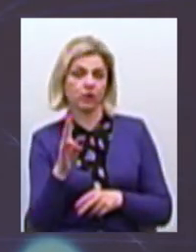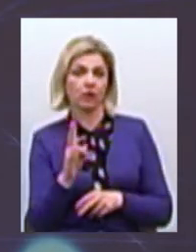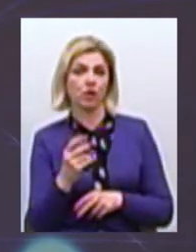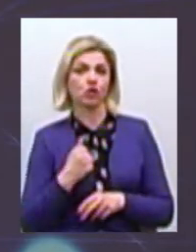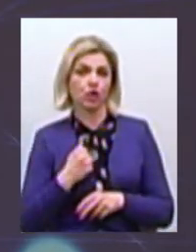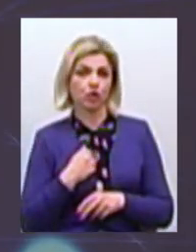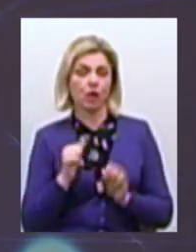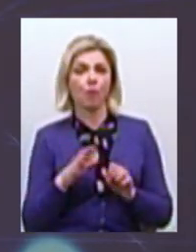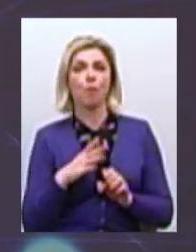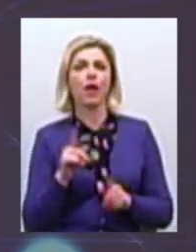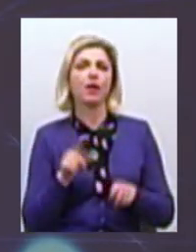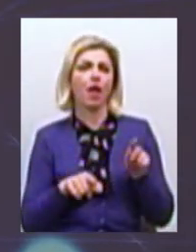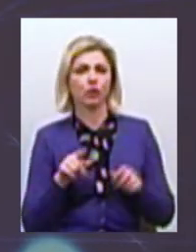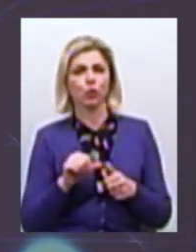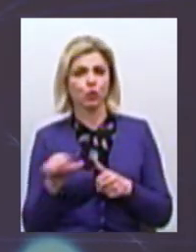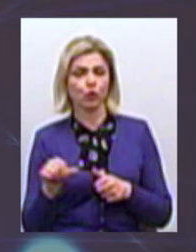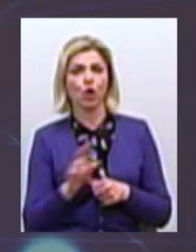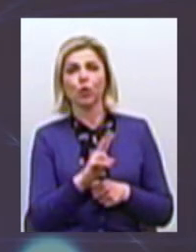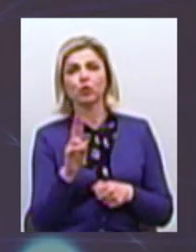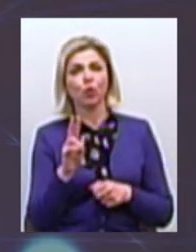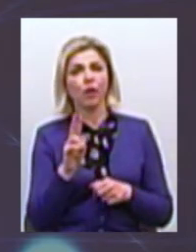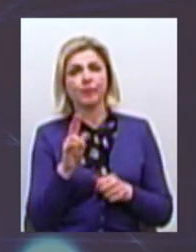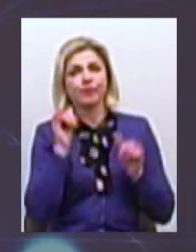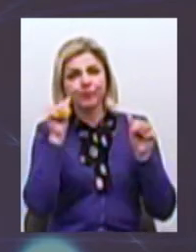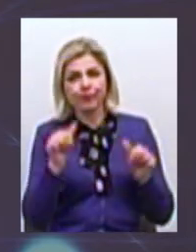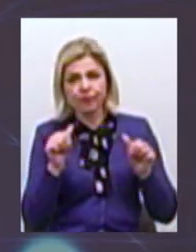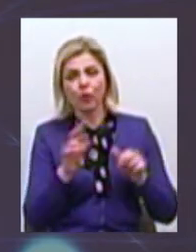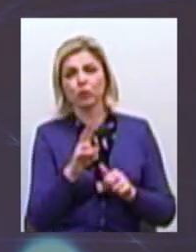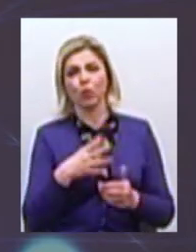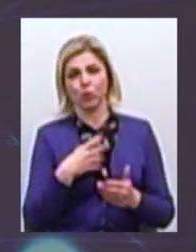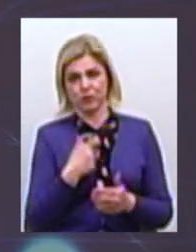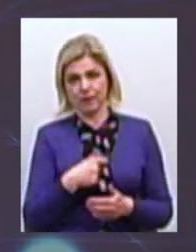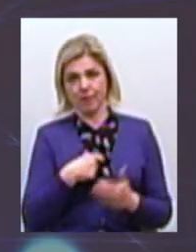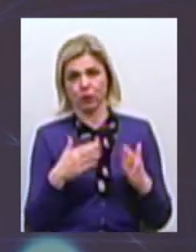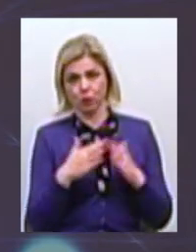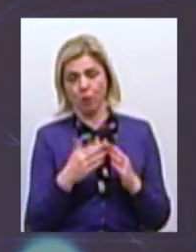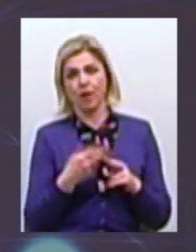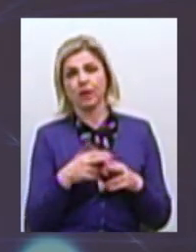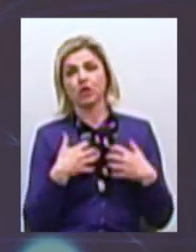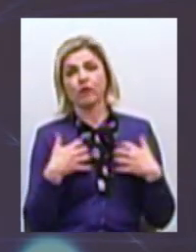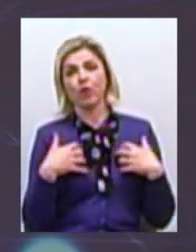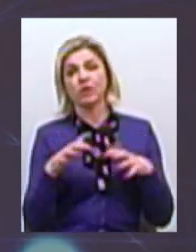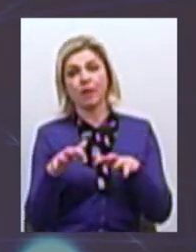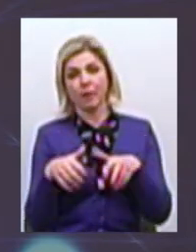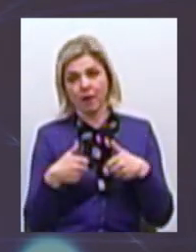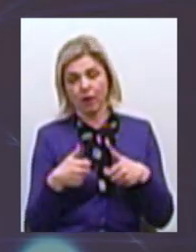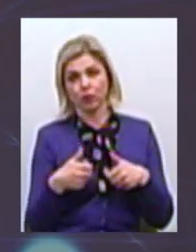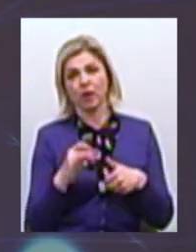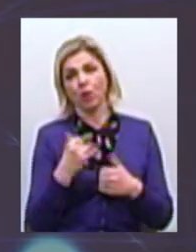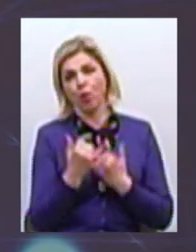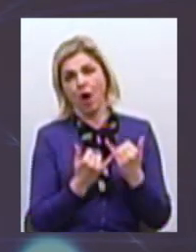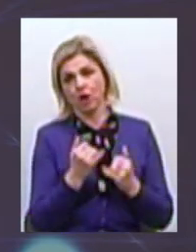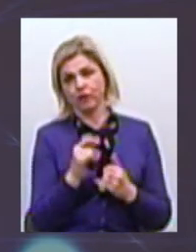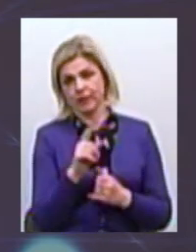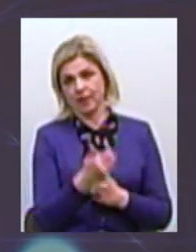редким исключением тех людей, которые не публичны, которые у себя дома этих животных забирают и ухаживают за